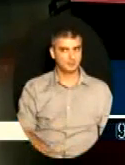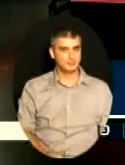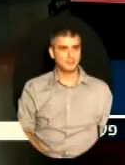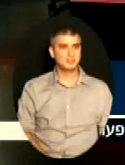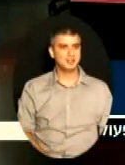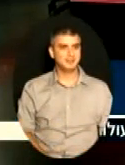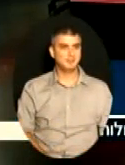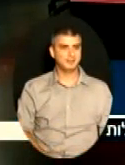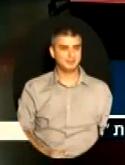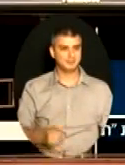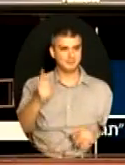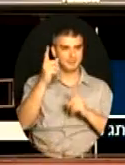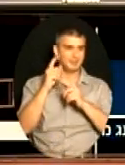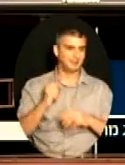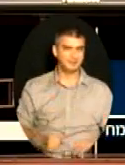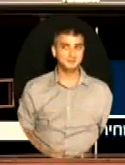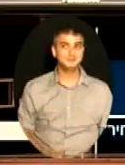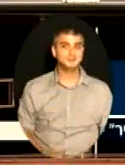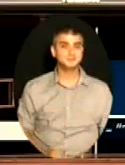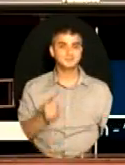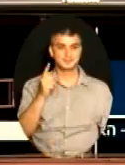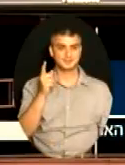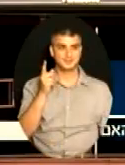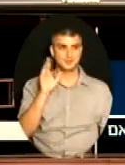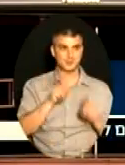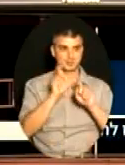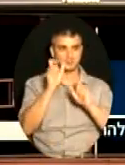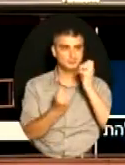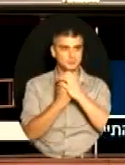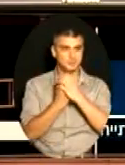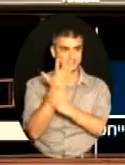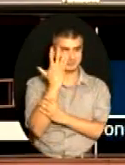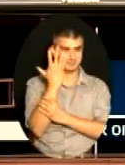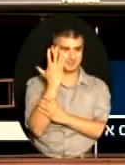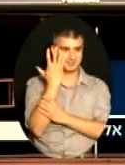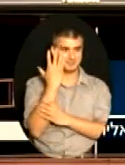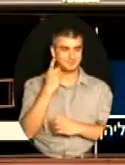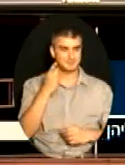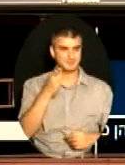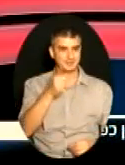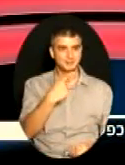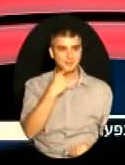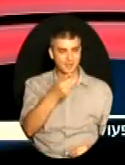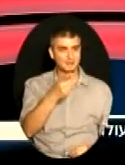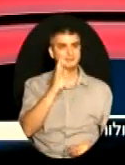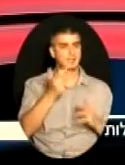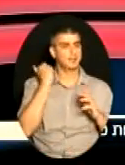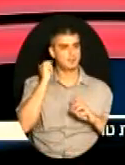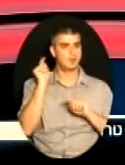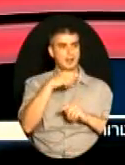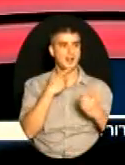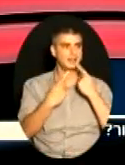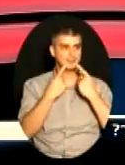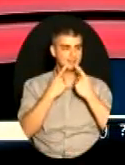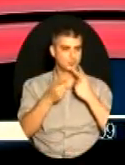אני אפשר לך גם, אני רוצה לשאול אותך לגבי הרבנים, אותם אנשים שמצמיחים את הנועם הזה. גם בהם. אתה אומר, הם נערים ב-13. לא כל